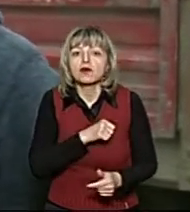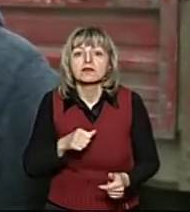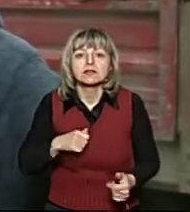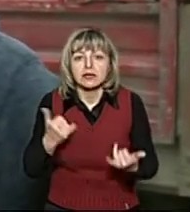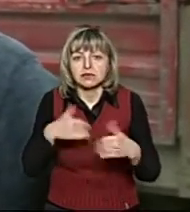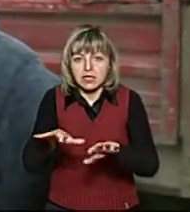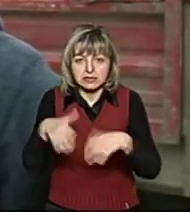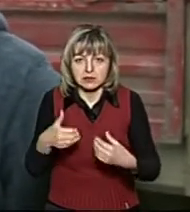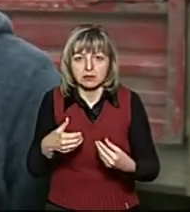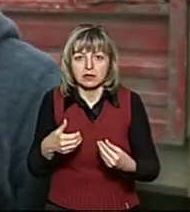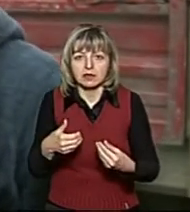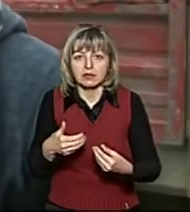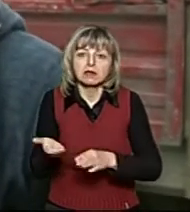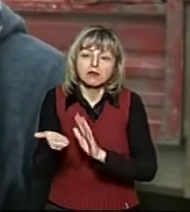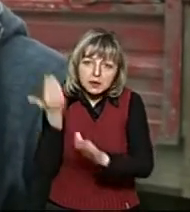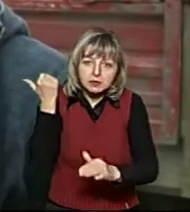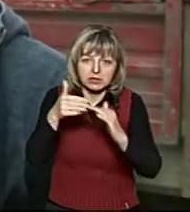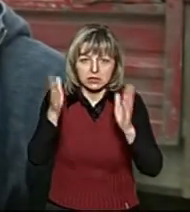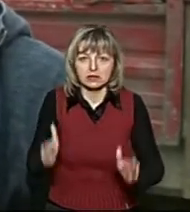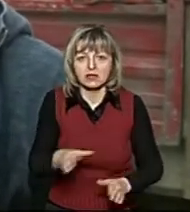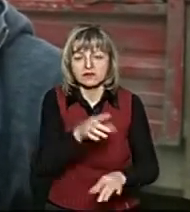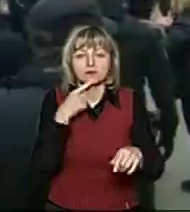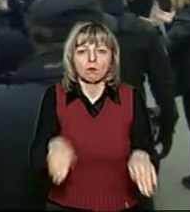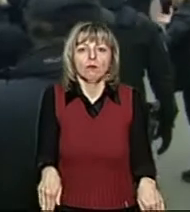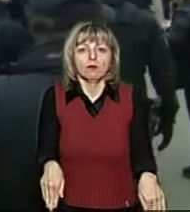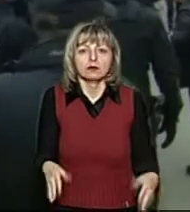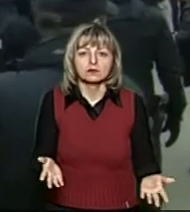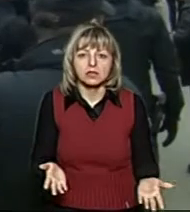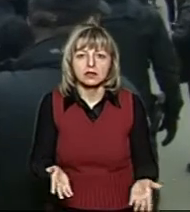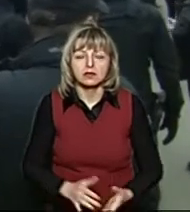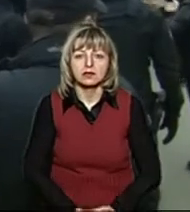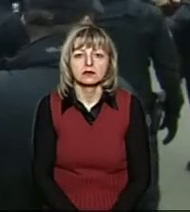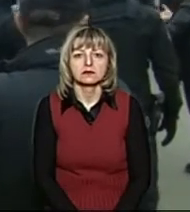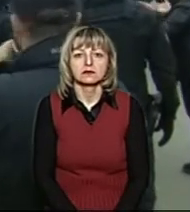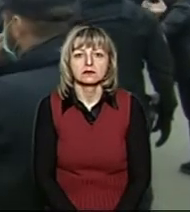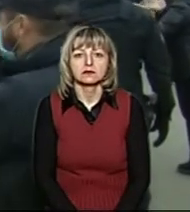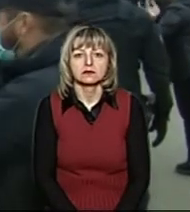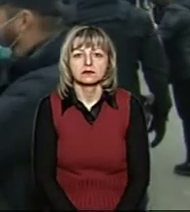зараз забрати, кажу, віддайте, зніміть мені його, вони стоять, мовчають.